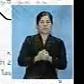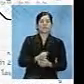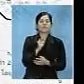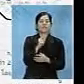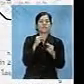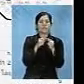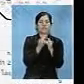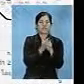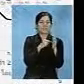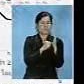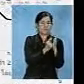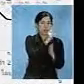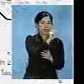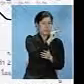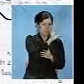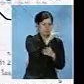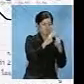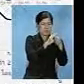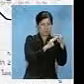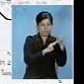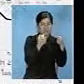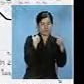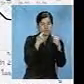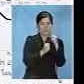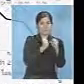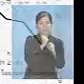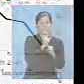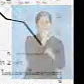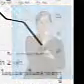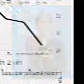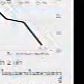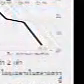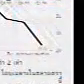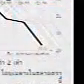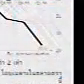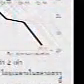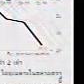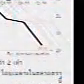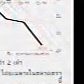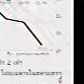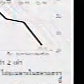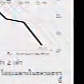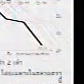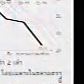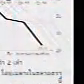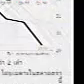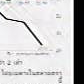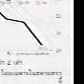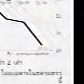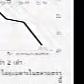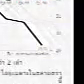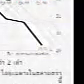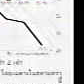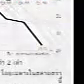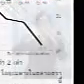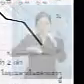ถึง35 บาทต่อ1 เหรียญสหรัฐเมื่อปี52นะครับแข็งค่า พรวดพราดลงไปทีเดียวเหลือ30บาทเล